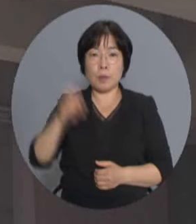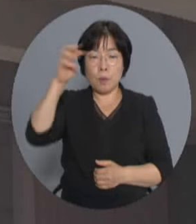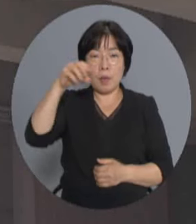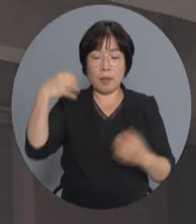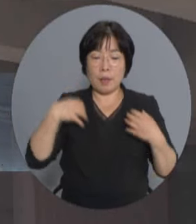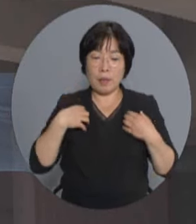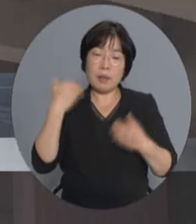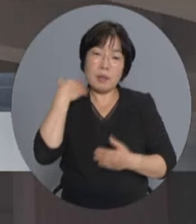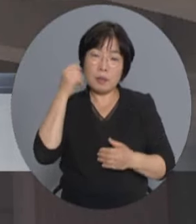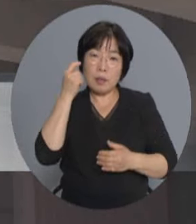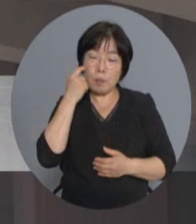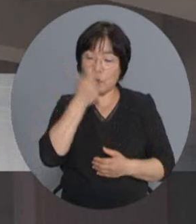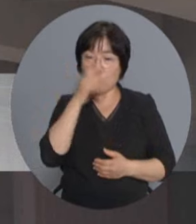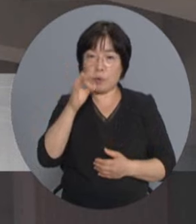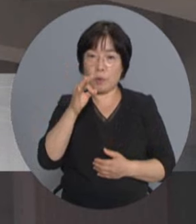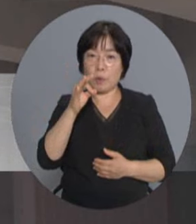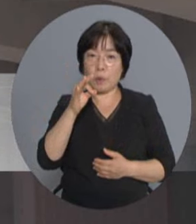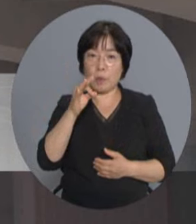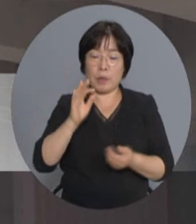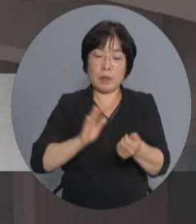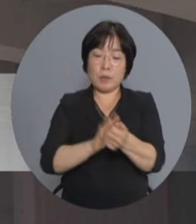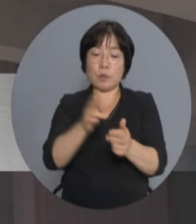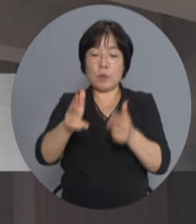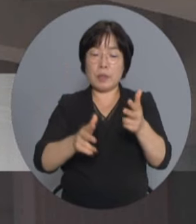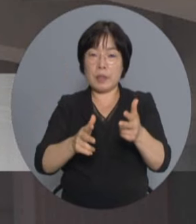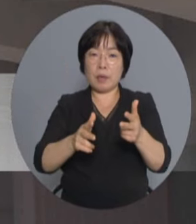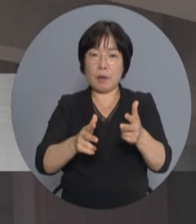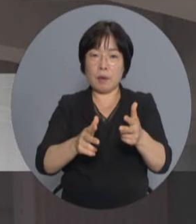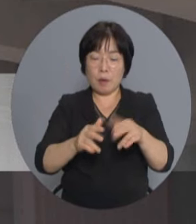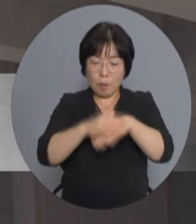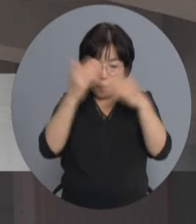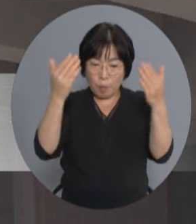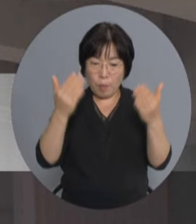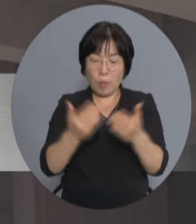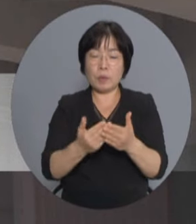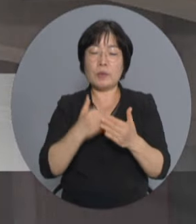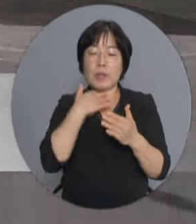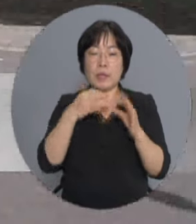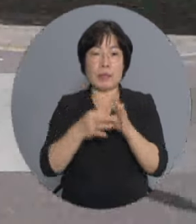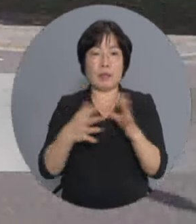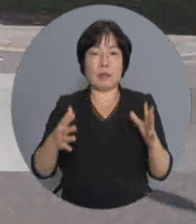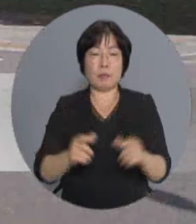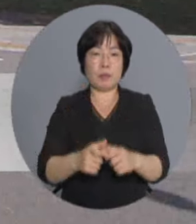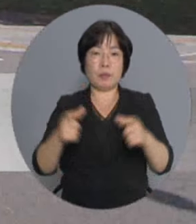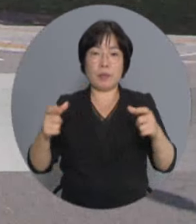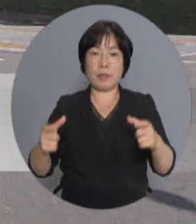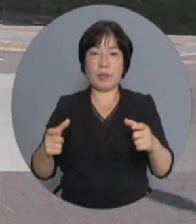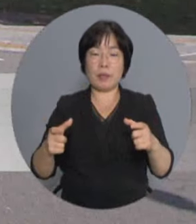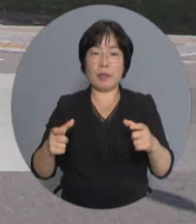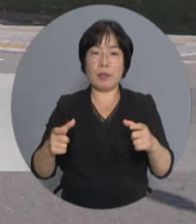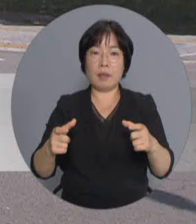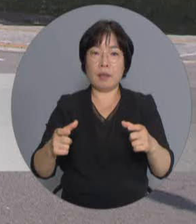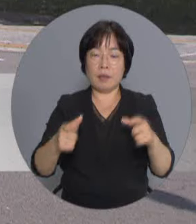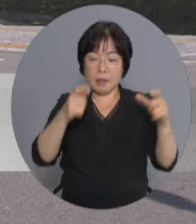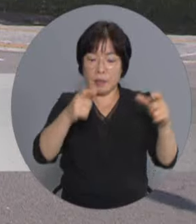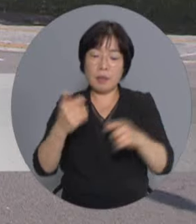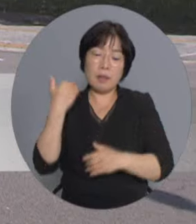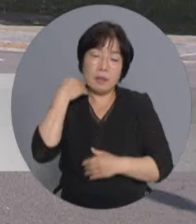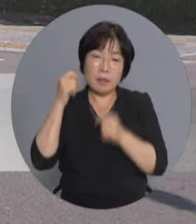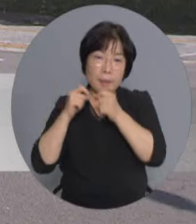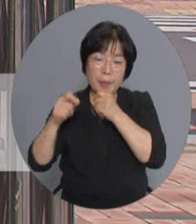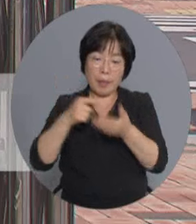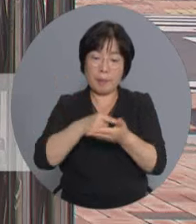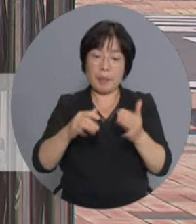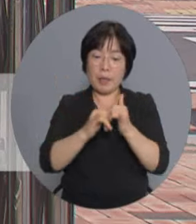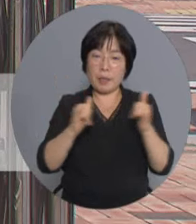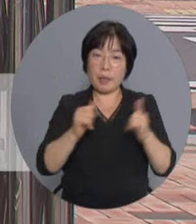광양시의 전세 보증금 반환 보증료 지원 사업 대상이 전 연령으로 확대됐습니다. 광양시는 지역 내 전세 사기 피해